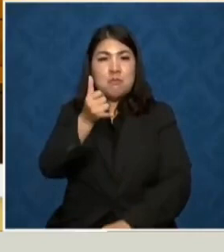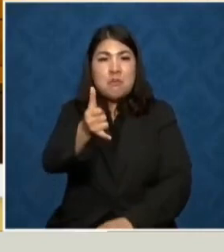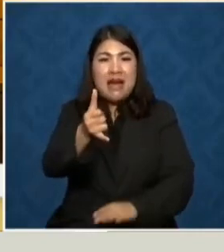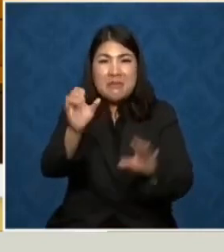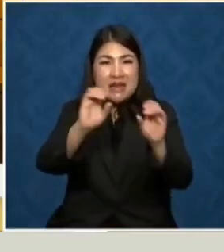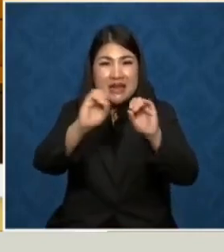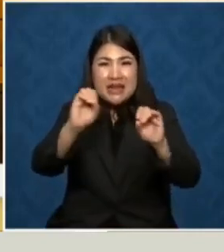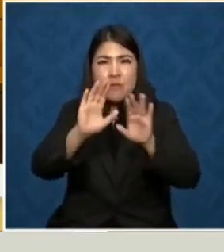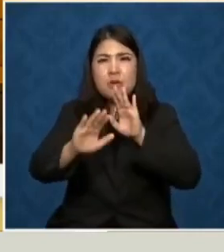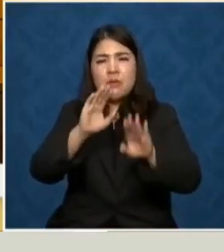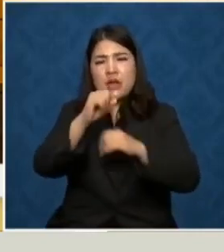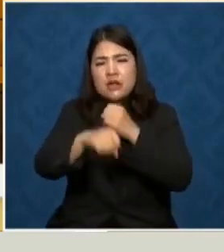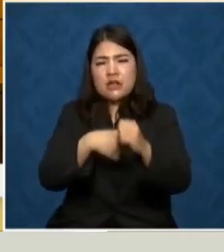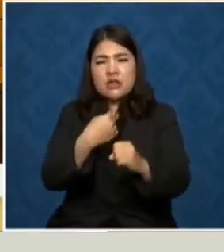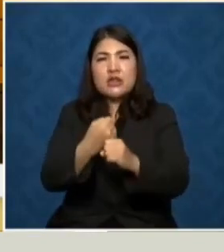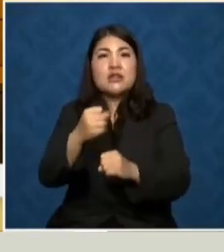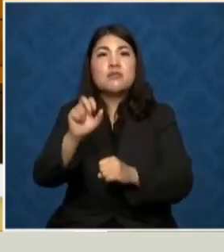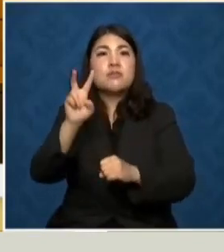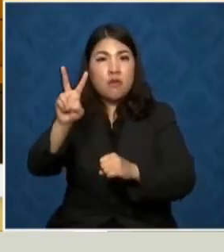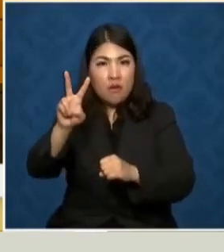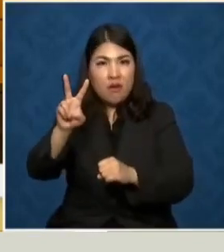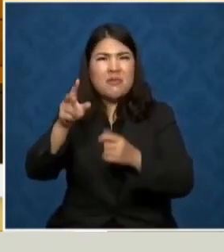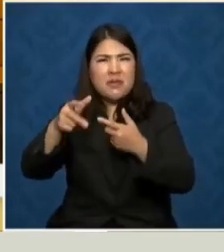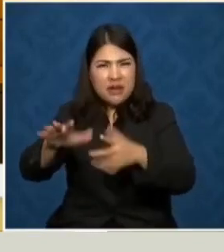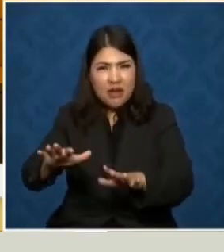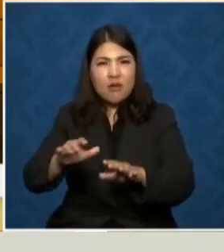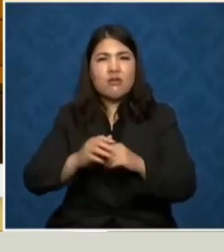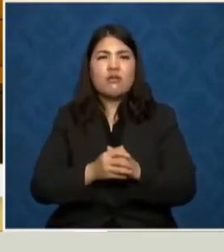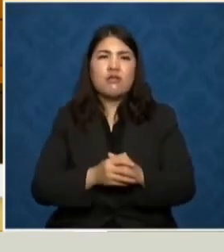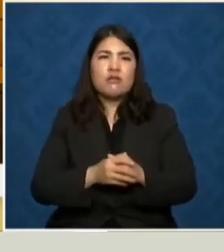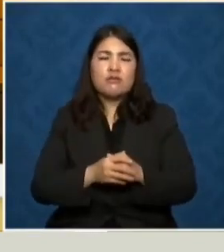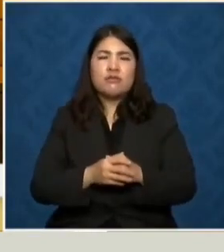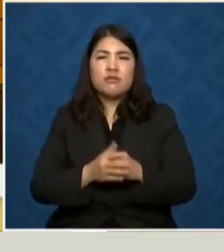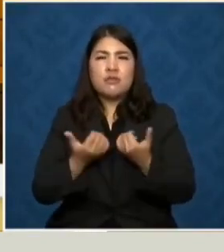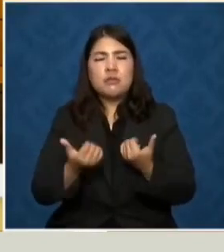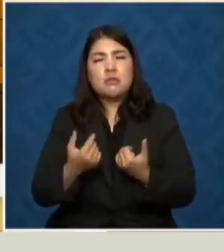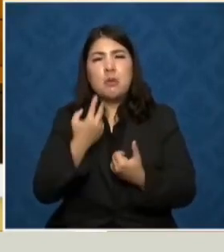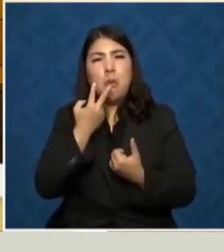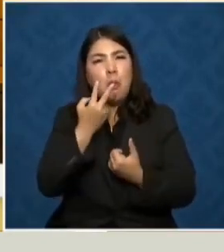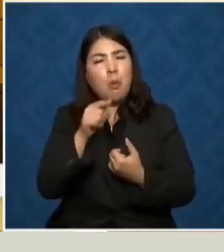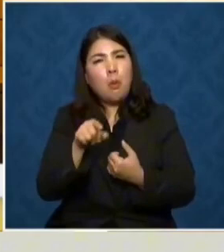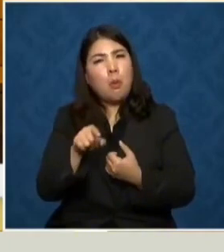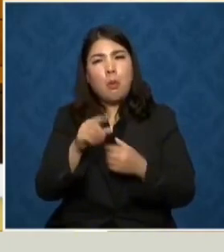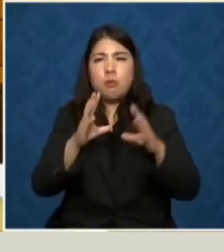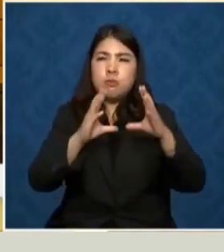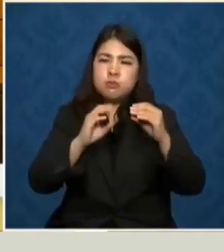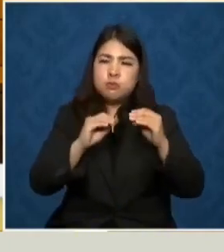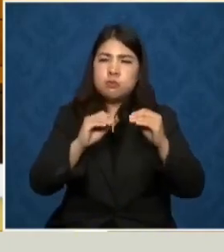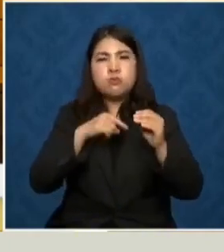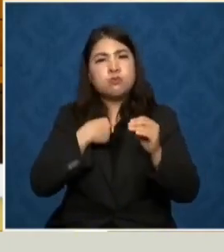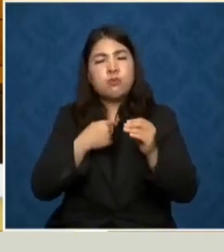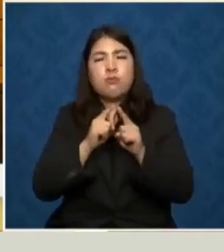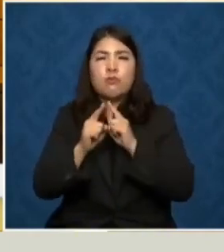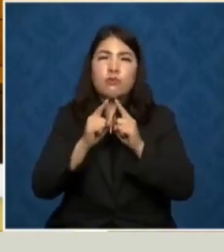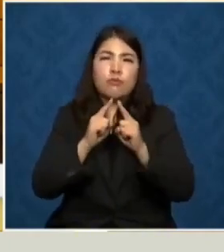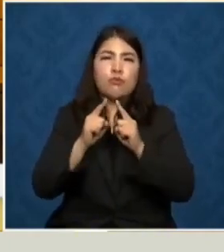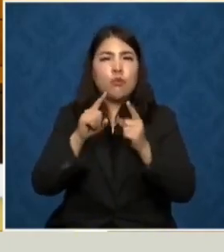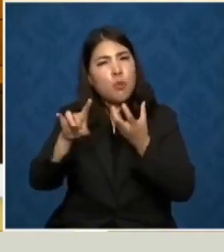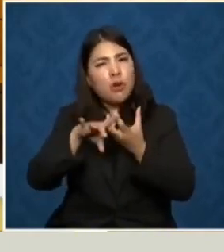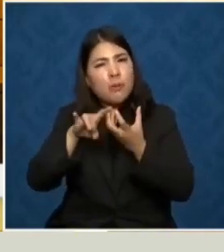12ปีนะครับมีทิ้งแต่ละอันก็เต็มไปด้วยคุณภาพเต็มไปด้วยขั้นตอนต่อไปที่เราสามารถนำ